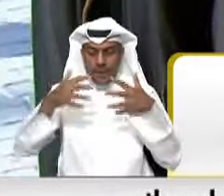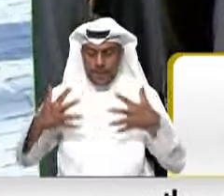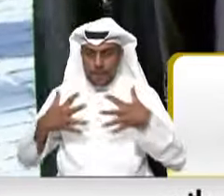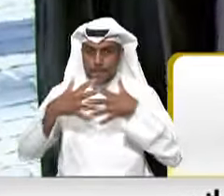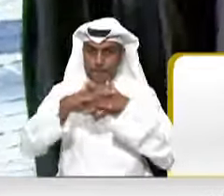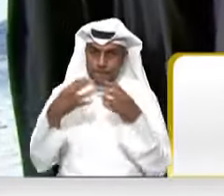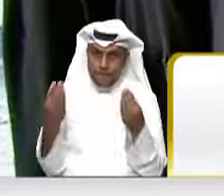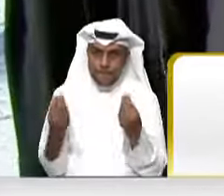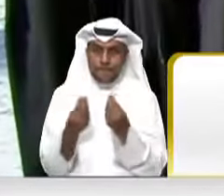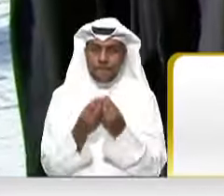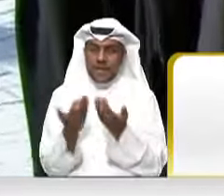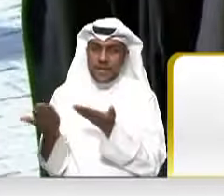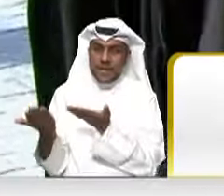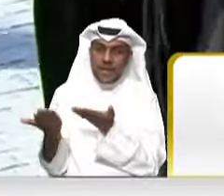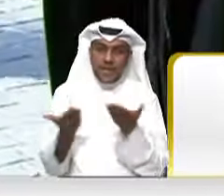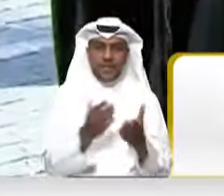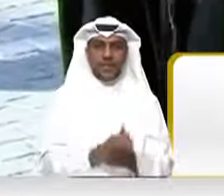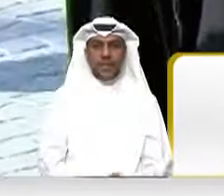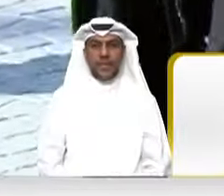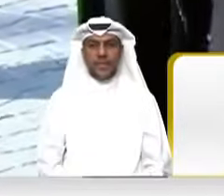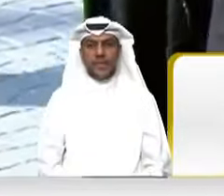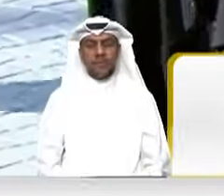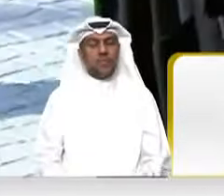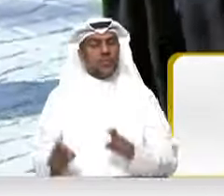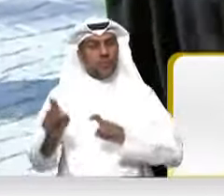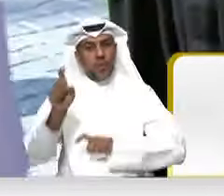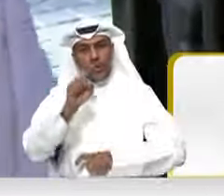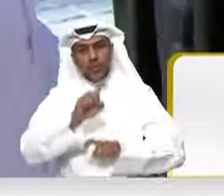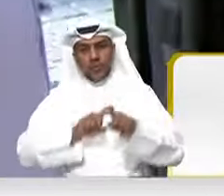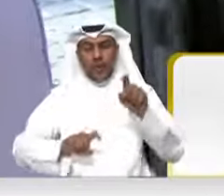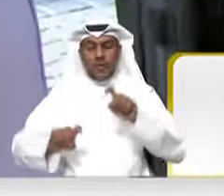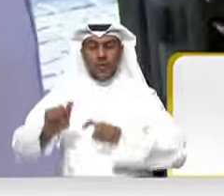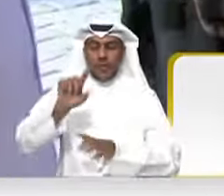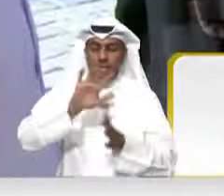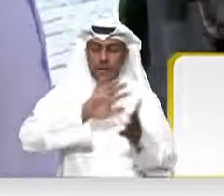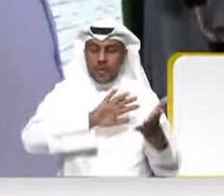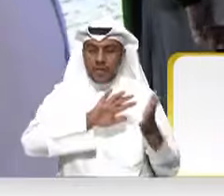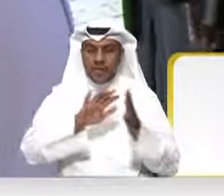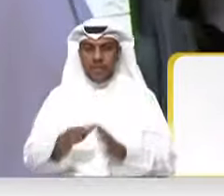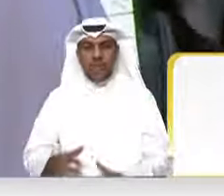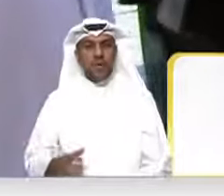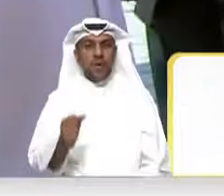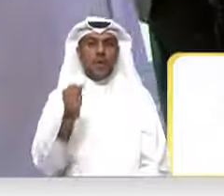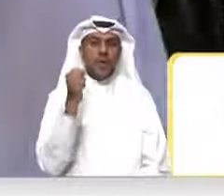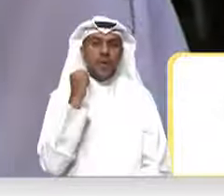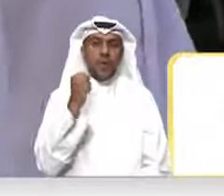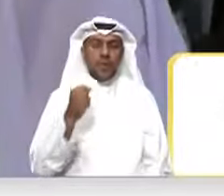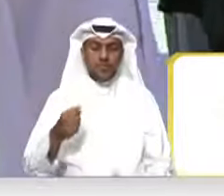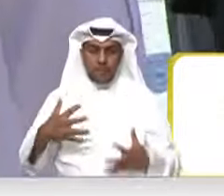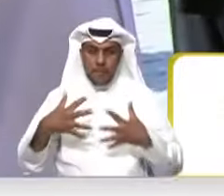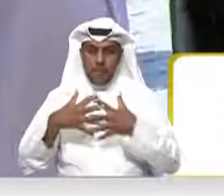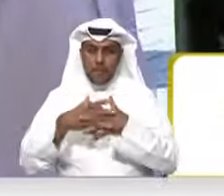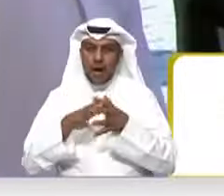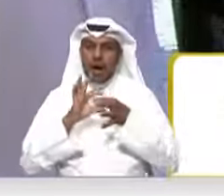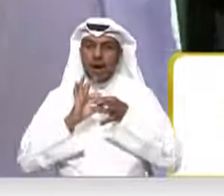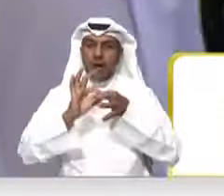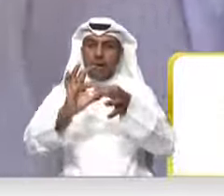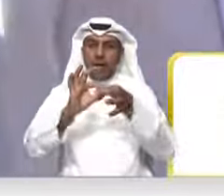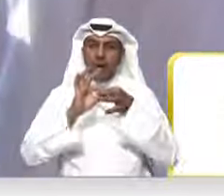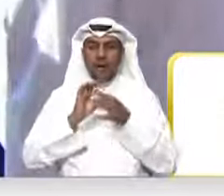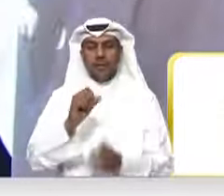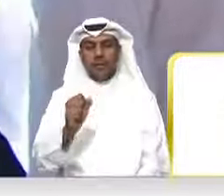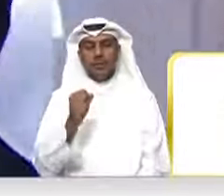الشقيقين وإشادة متبادلة وتقديرا لعمق وقوة تلك العلاقات الثنائية الوثيقة